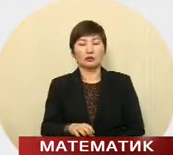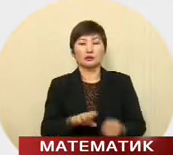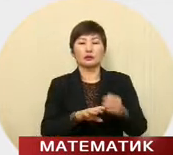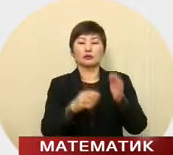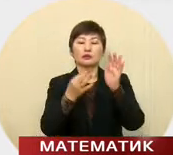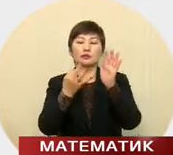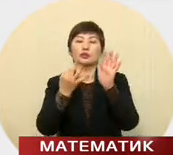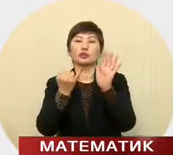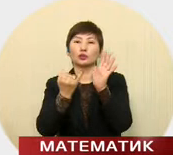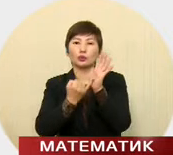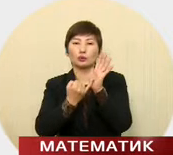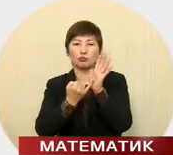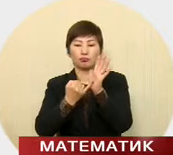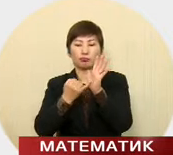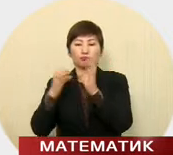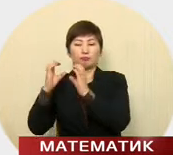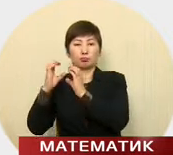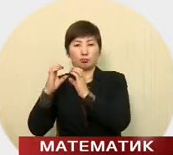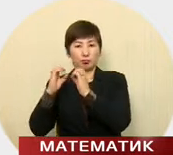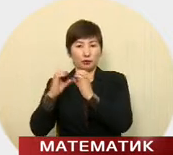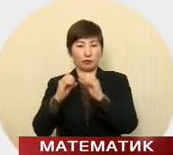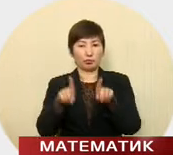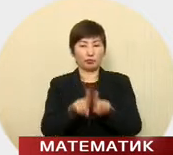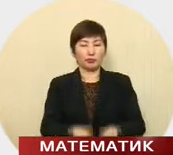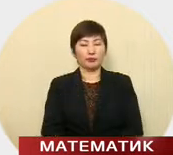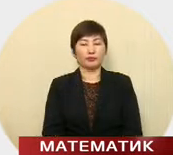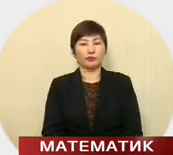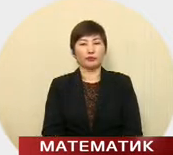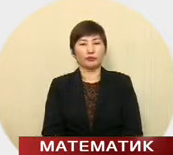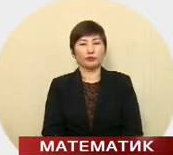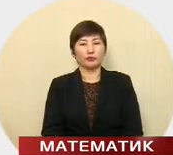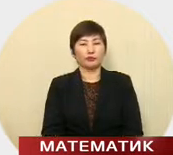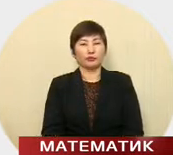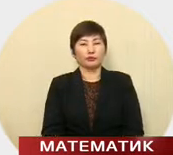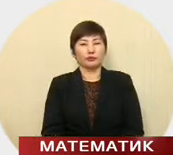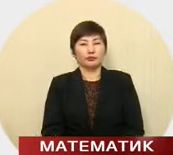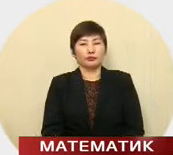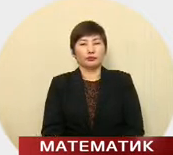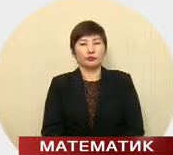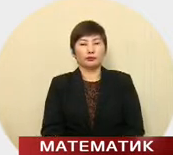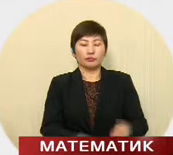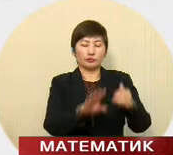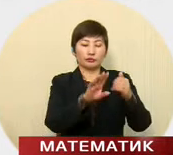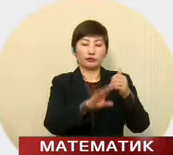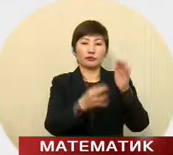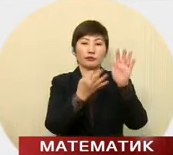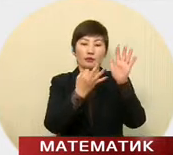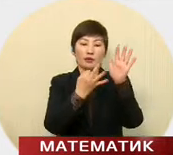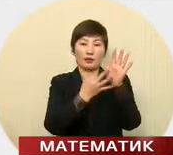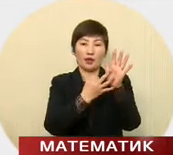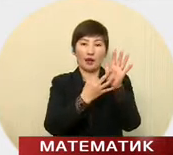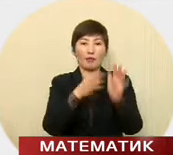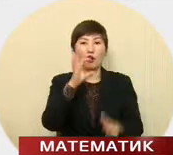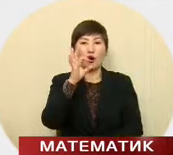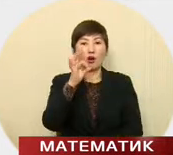байна гэсэн үг. За 4-р тамирчны авсан оноо 8 байгаа. 8 оноо гэдэг маань 4